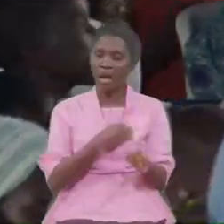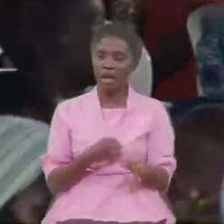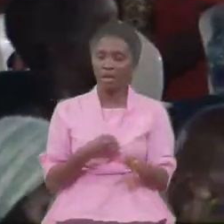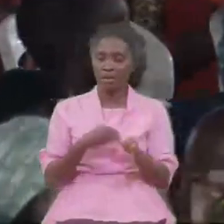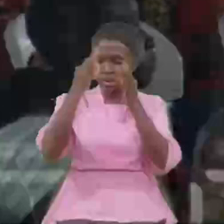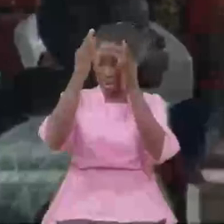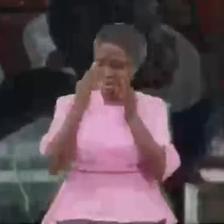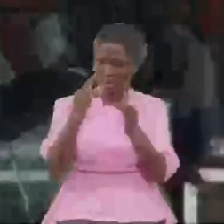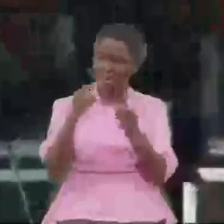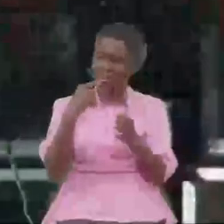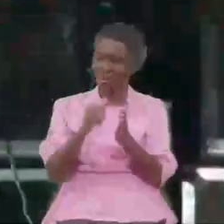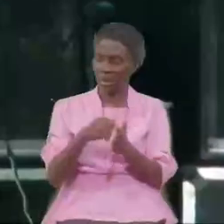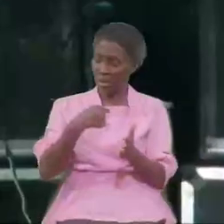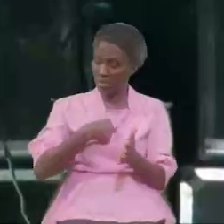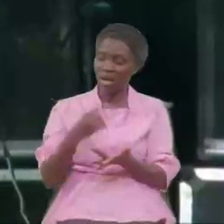et dit, j'attends ici.